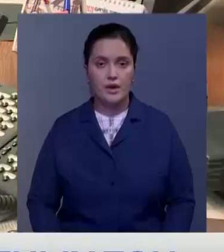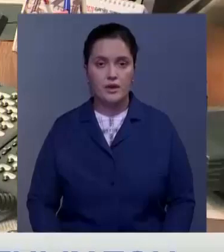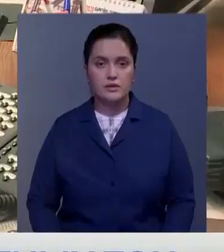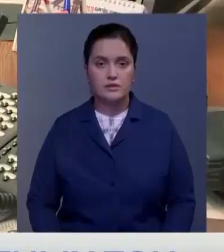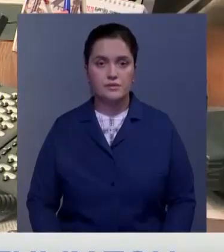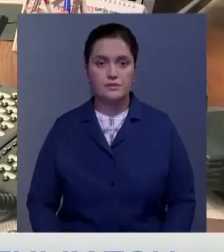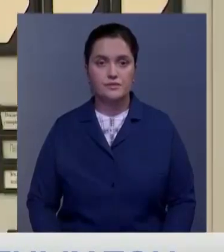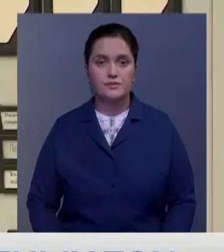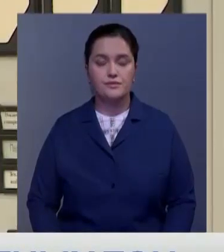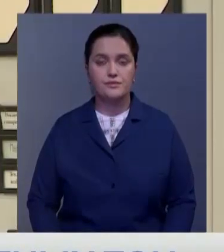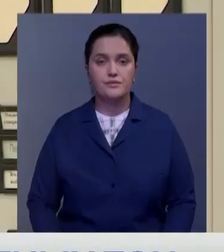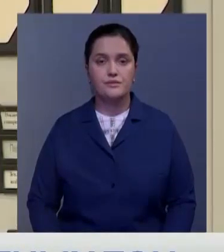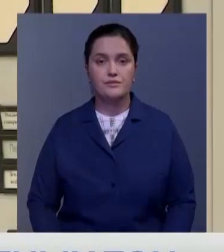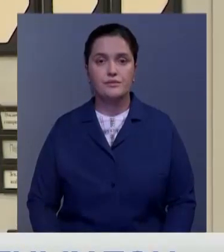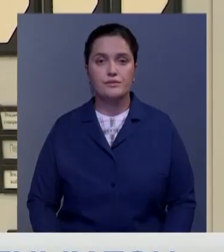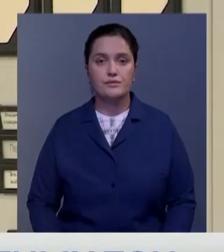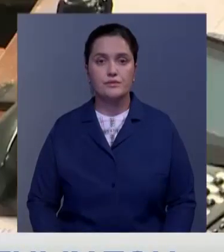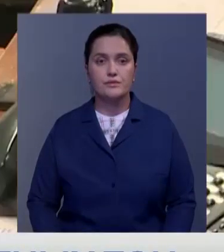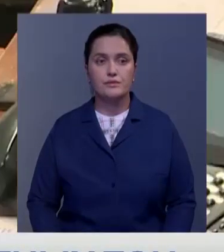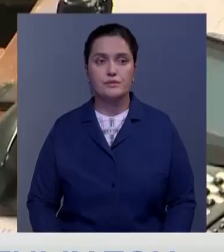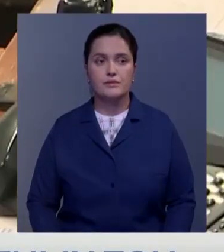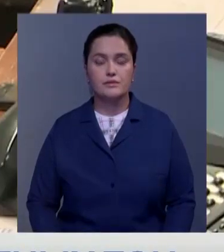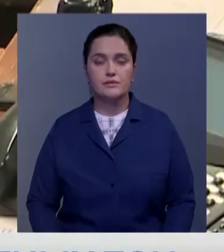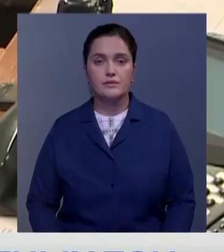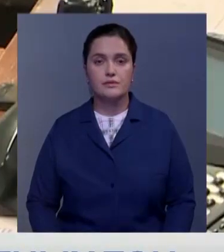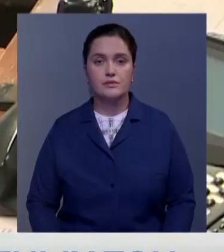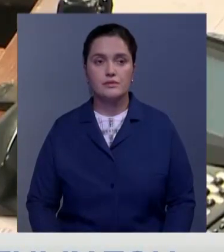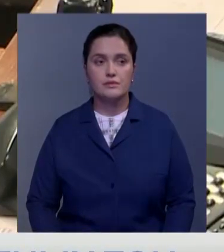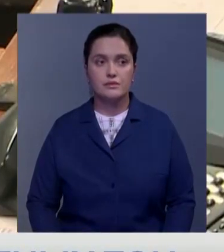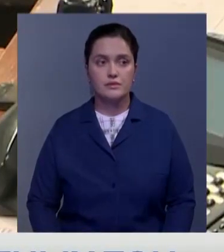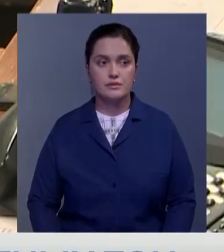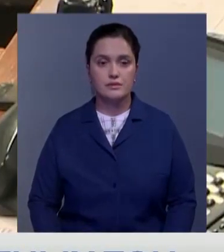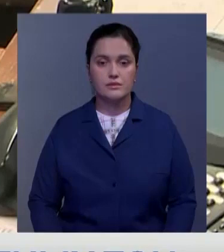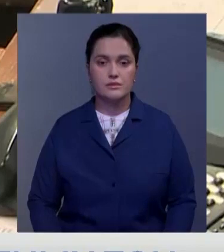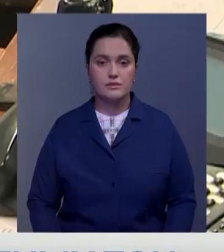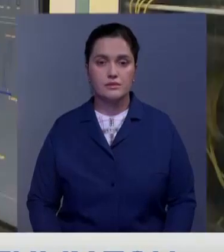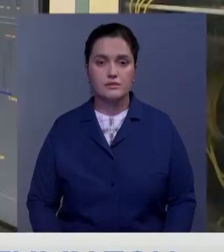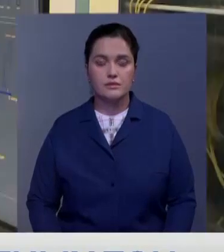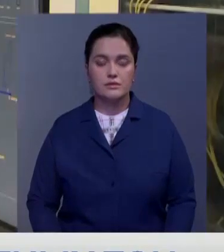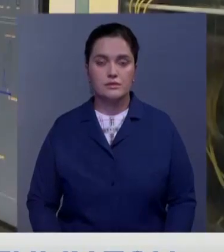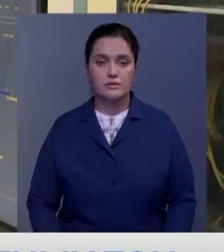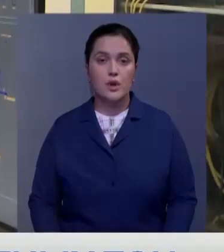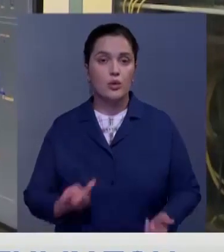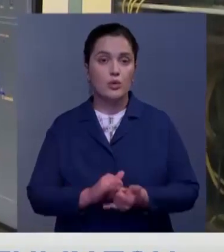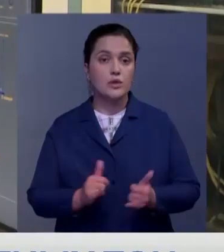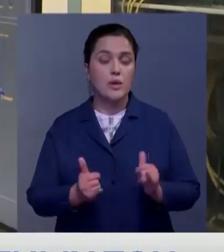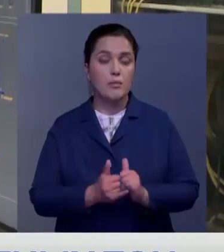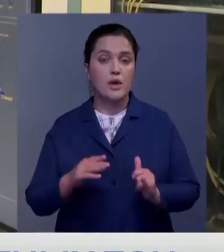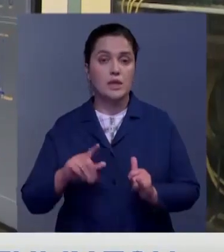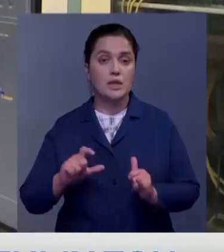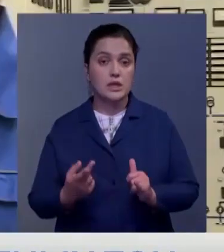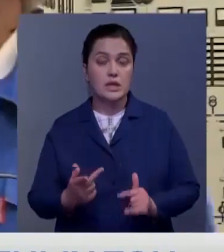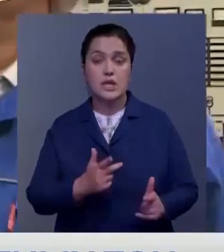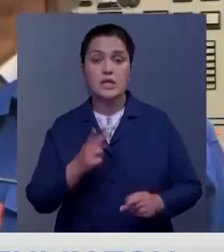Начальник смены Храмцов, ответьте по связи. Володя, защиту вывели по низкой температуре? На Усть-Каменогорской ТЭЦ